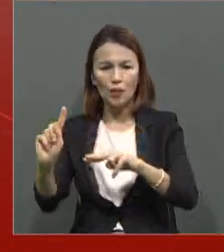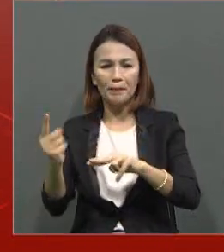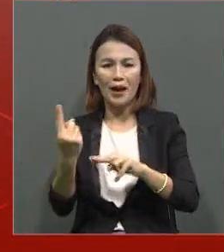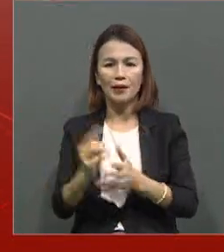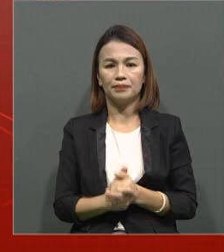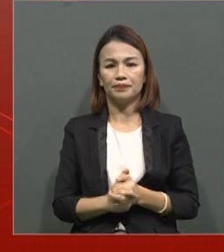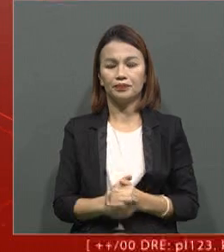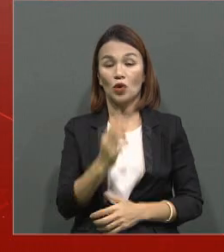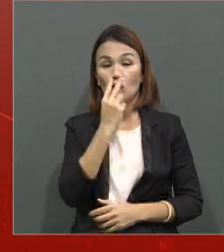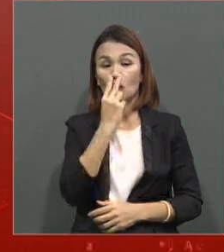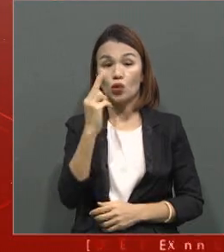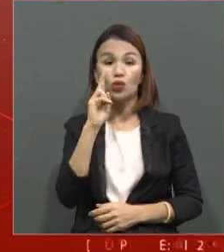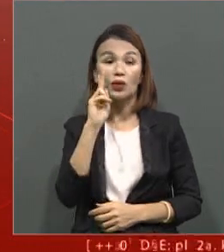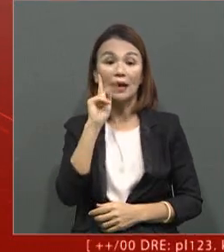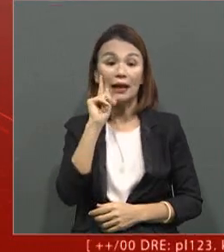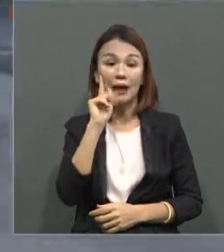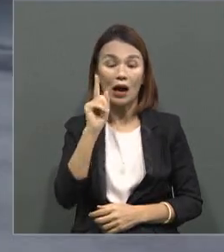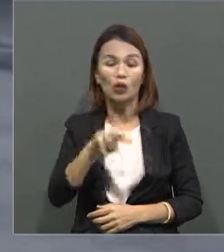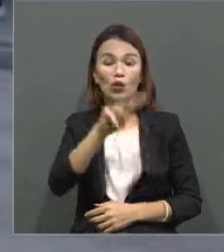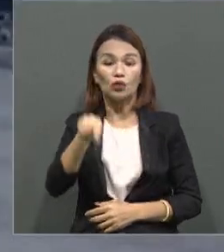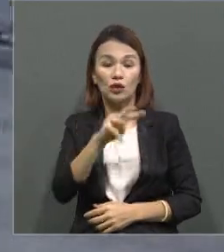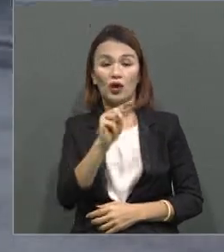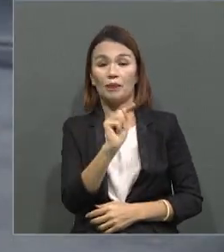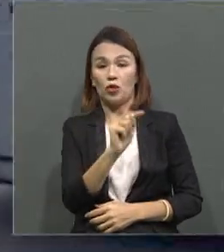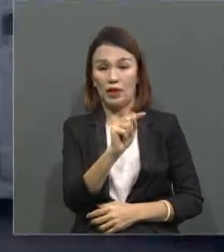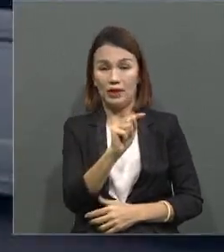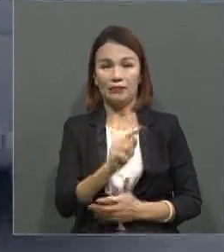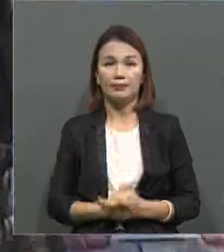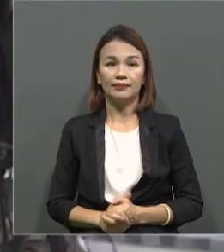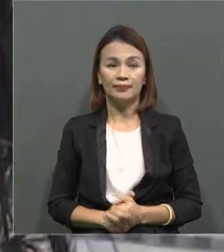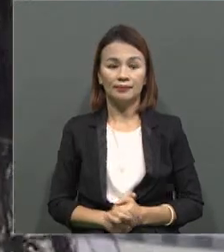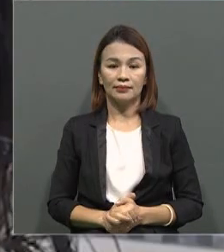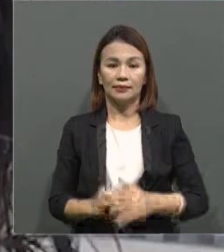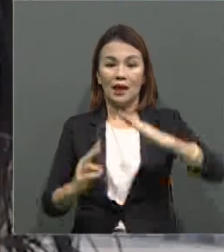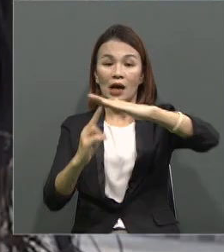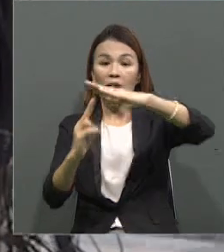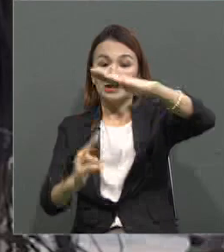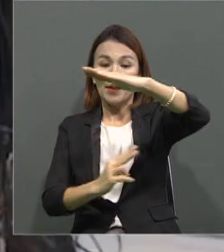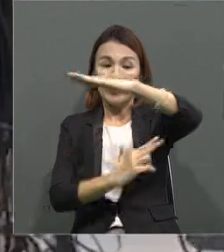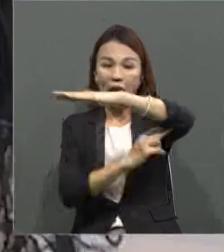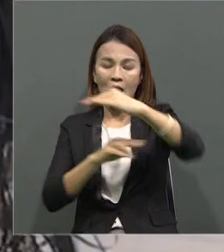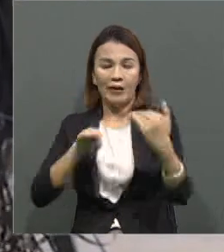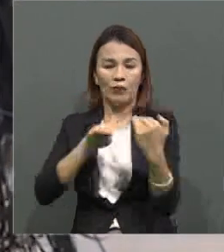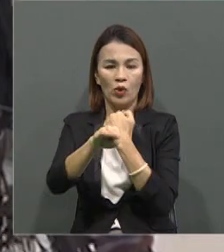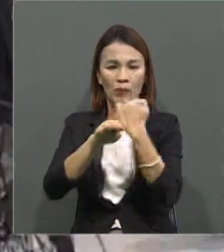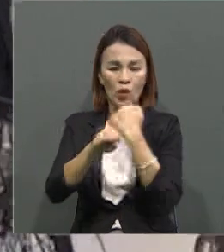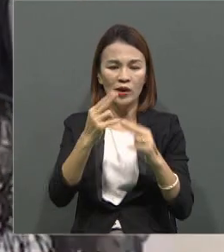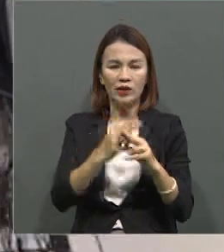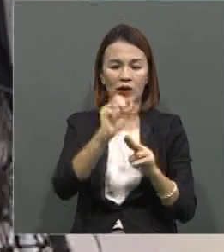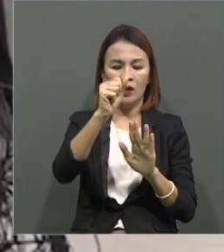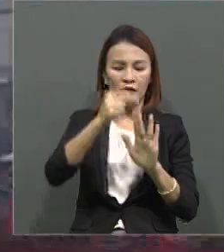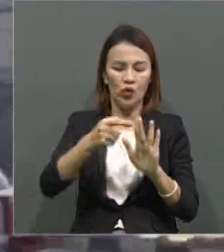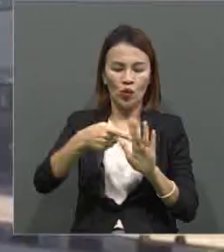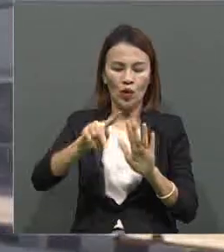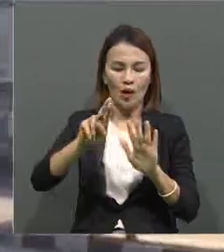นะคะทีมข่าวเราก็เลยลงพื้นที่ไปตรวจสอบนะคะที่จุดนี้ค่ะสภาลอยข้ามถนนสุขประยูรหน้าทางเข้าโรงเรียน